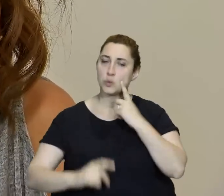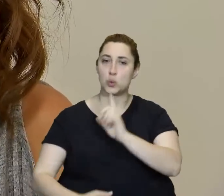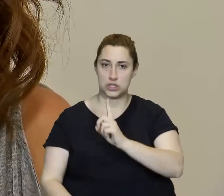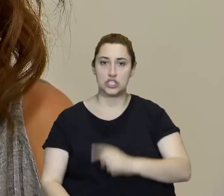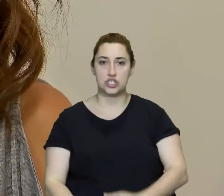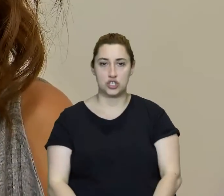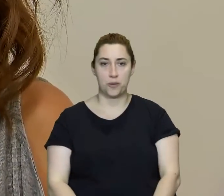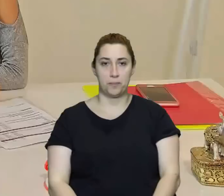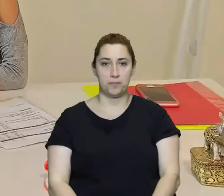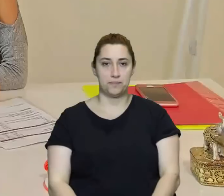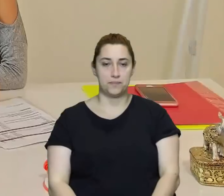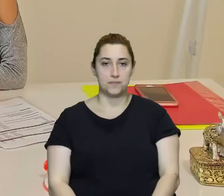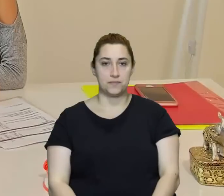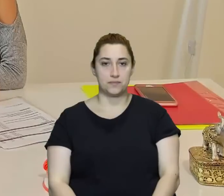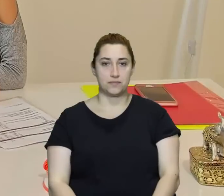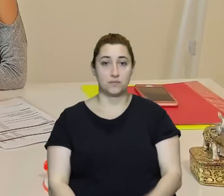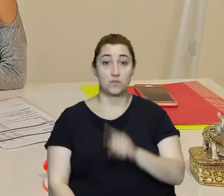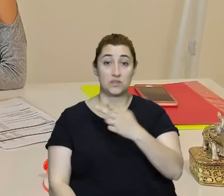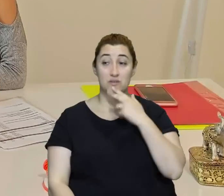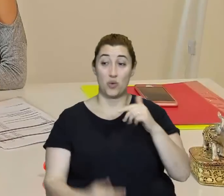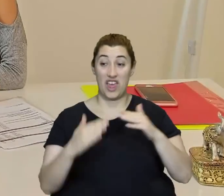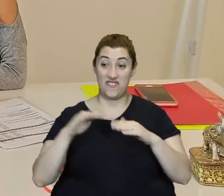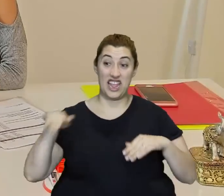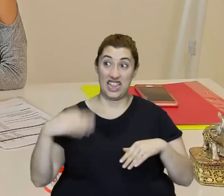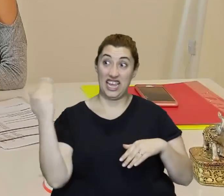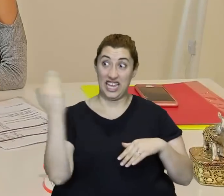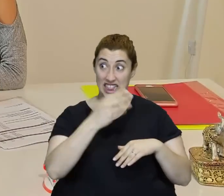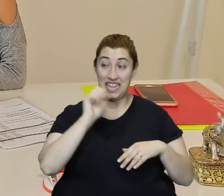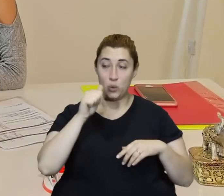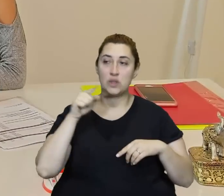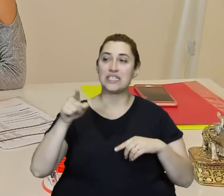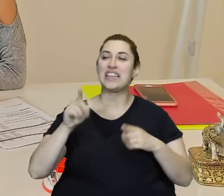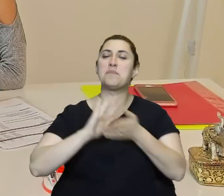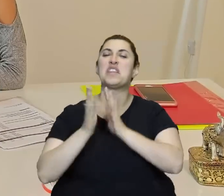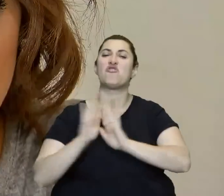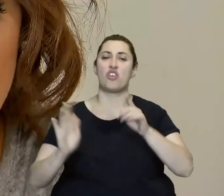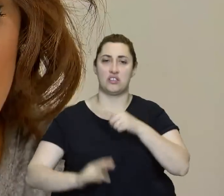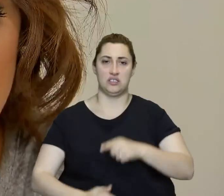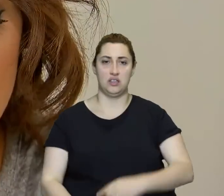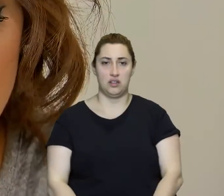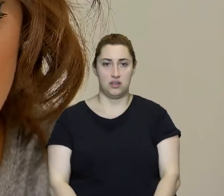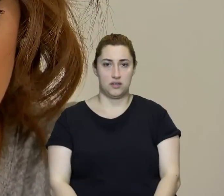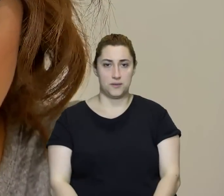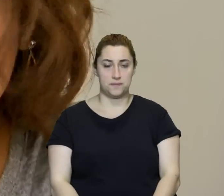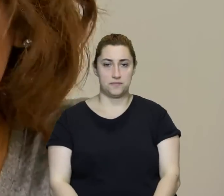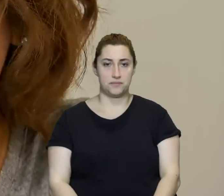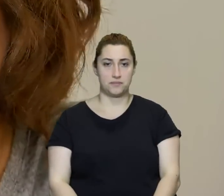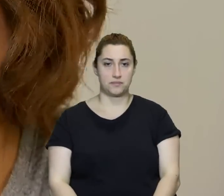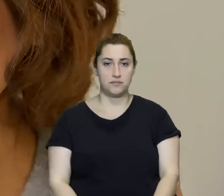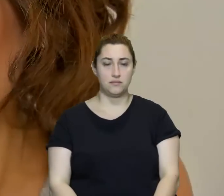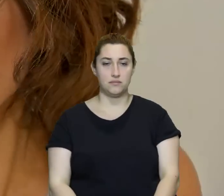Hilmi Yılmaz. O varoş gülü bu evden çekip gittiği gün senin de sonun olacak.